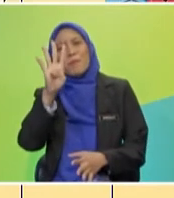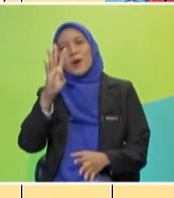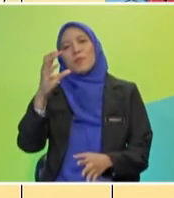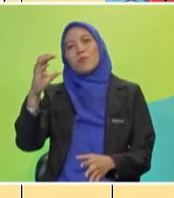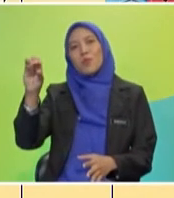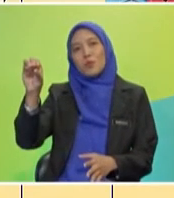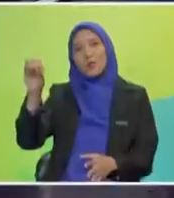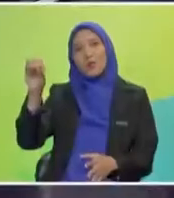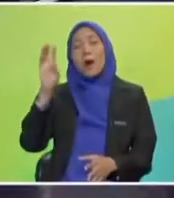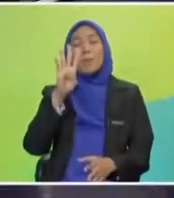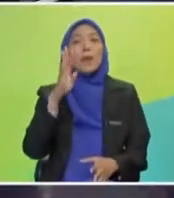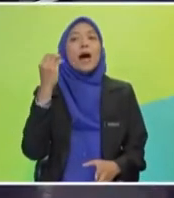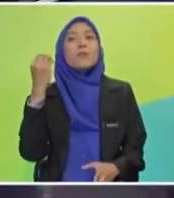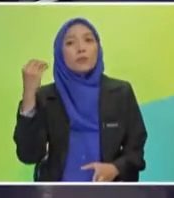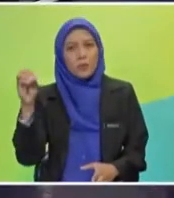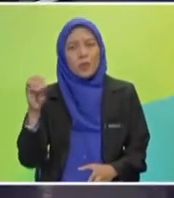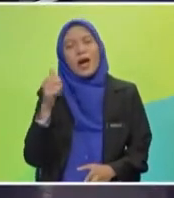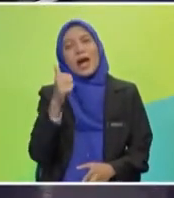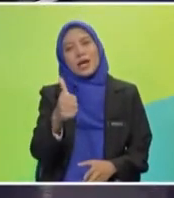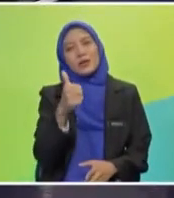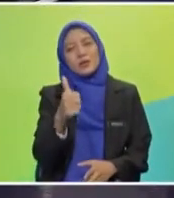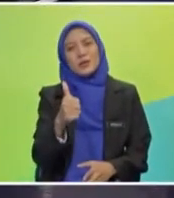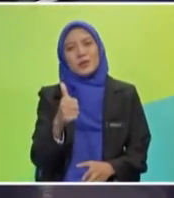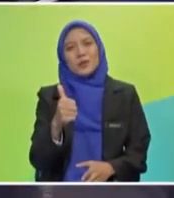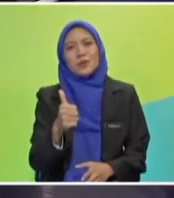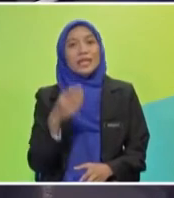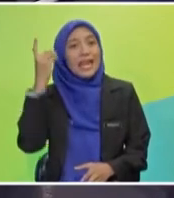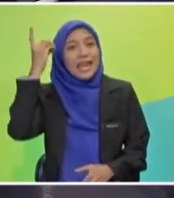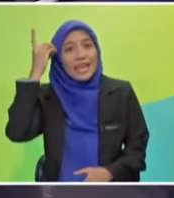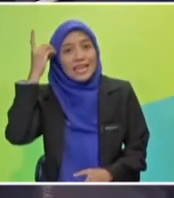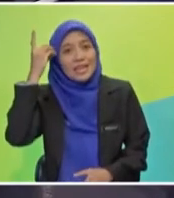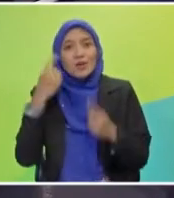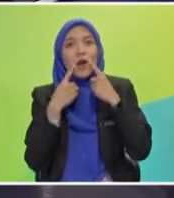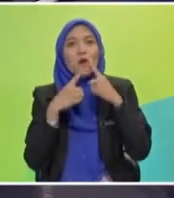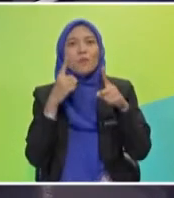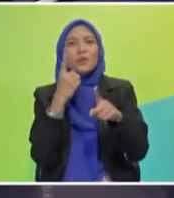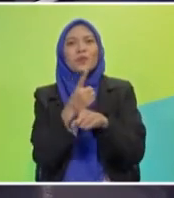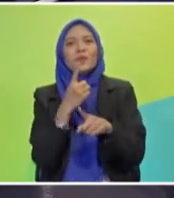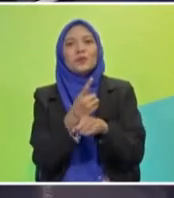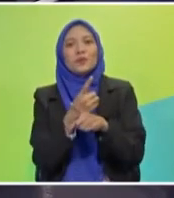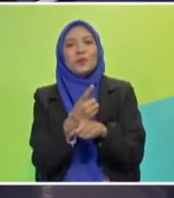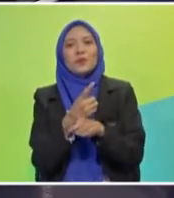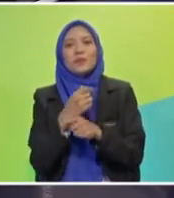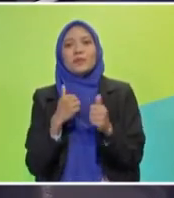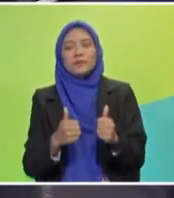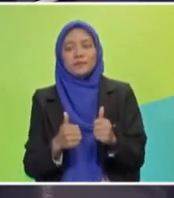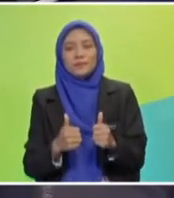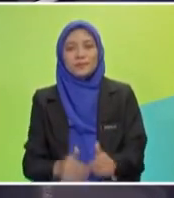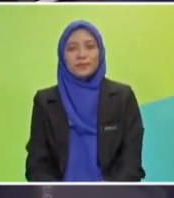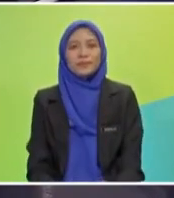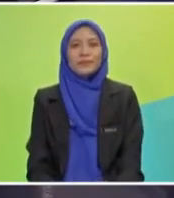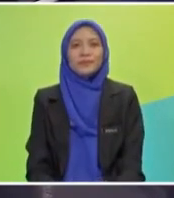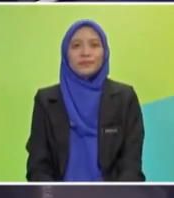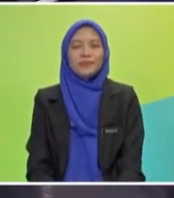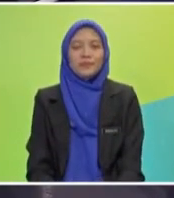40. Hebat daripada siapa tu? Daripada Danish. Kita bagi ganjaran dekat Danish. Bagi ganjaran untuk Danish. Wah, berjaya. Tak sempat